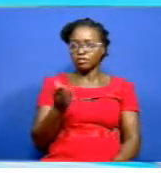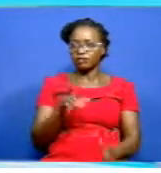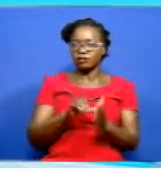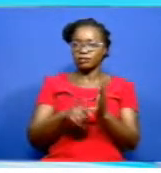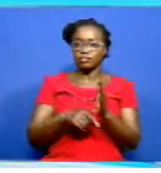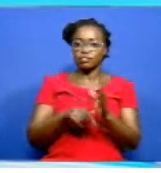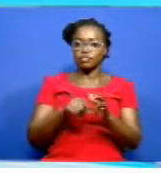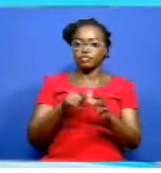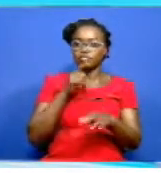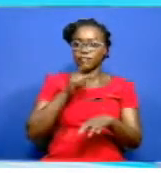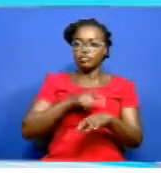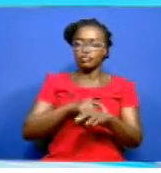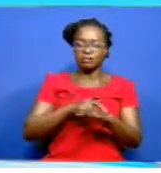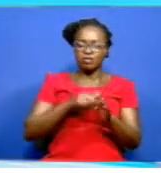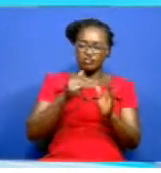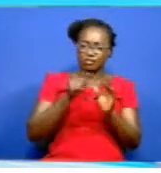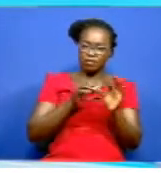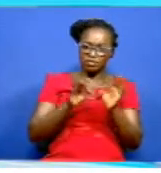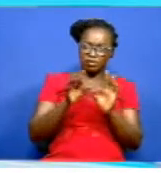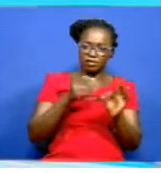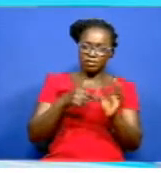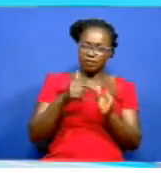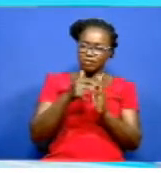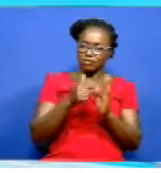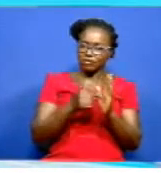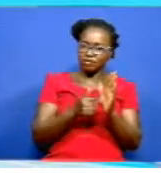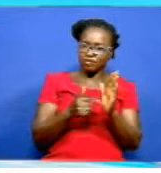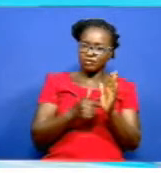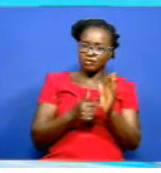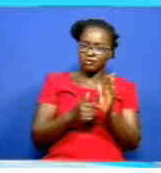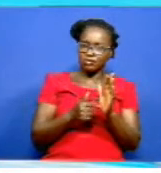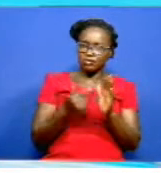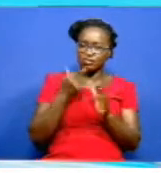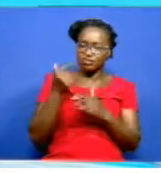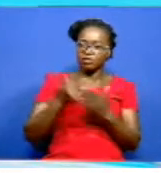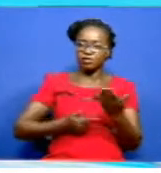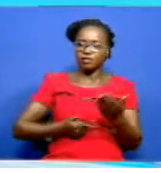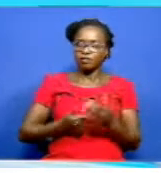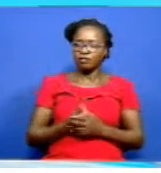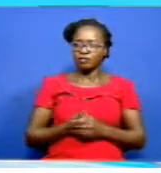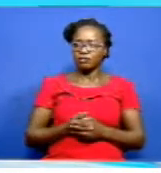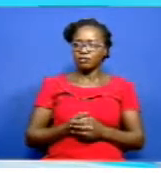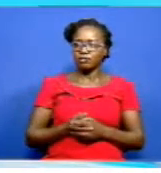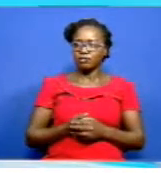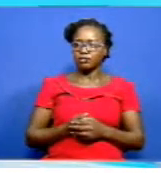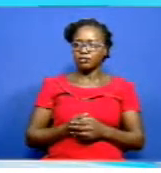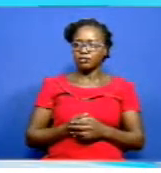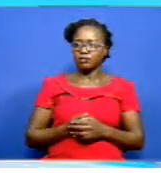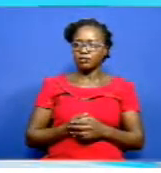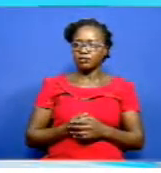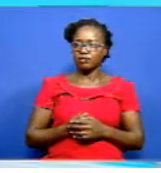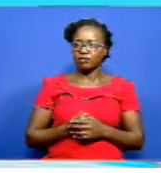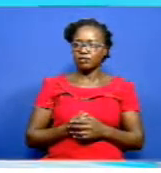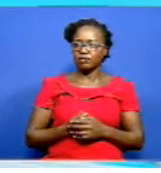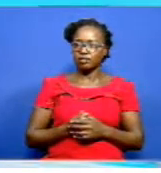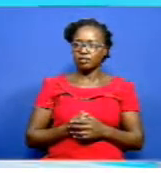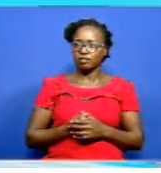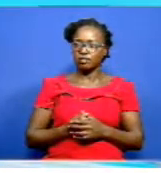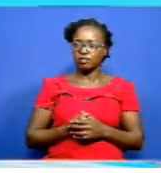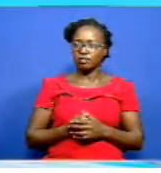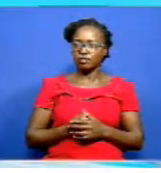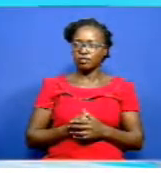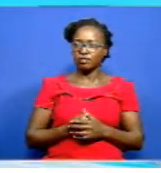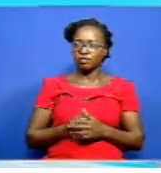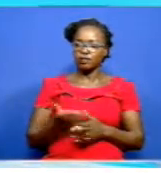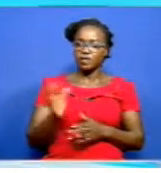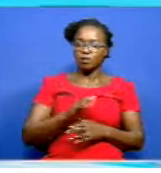atakuwa anatufahamisha kwa kina yapi ambayo hatibu wa serikali Cyrus Oguna ameweza kuyazungumza na atakuwa anatuandalia taarifa hiyo. Lakini tukirudi katika gumzo letu